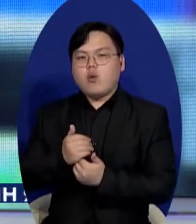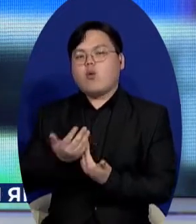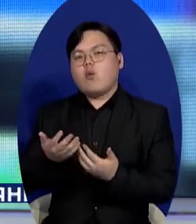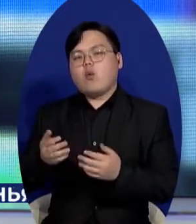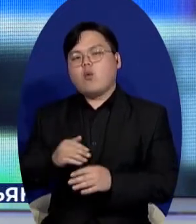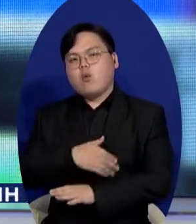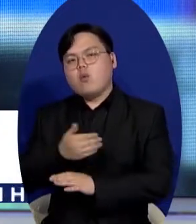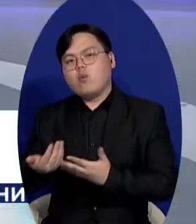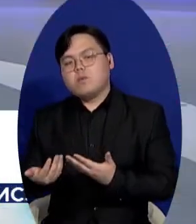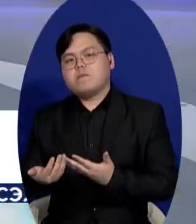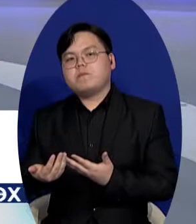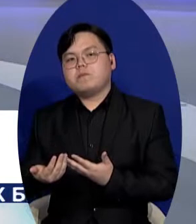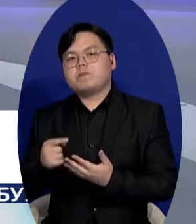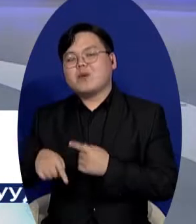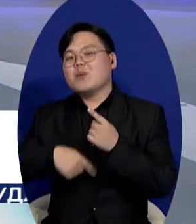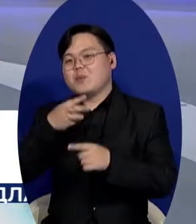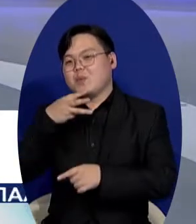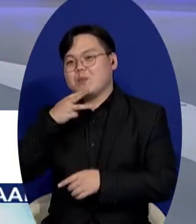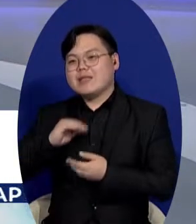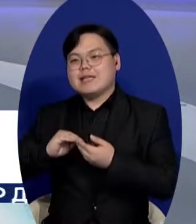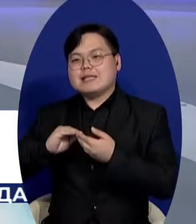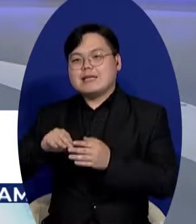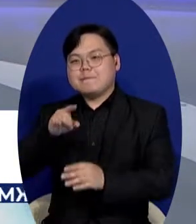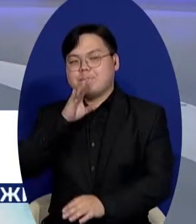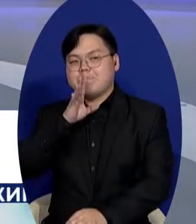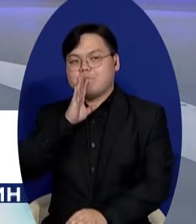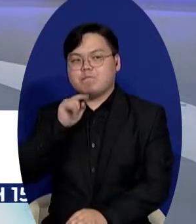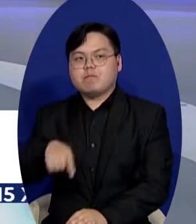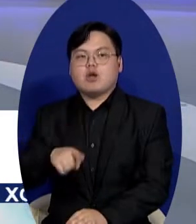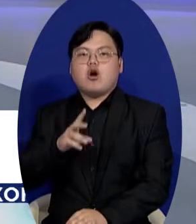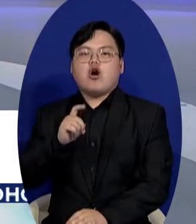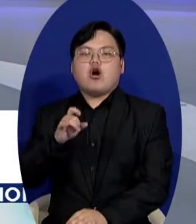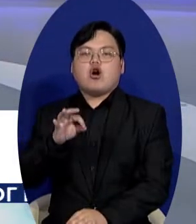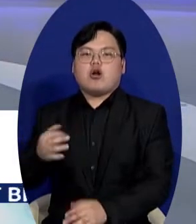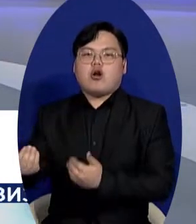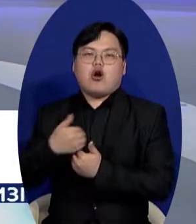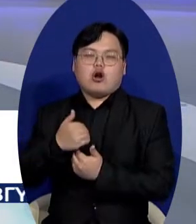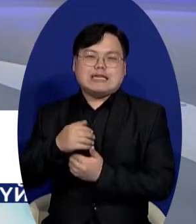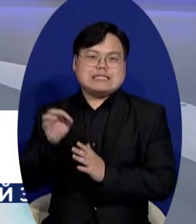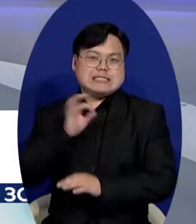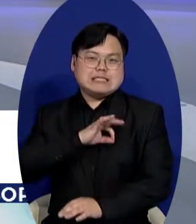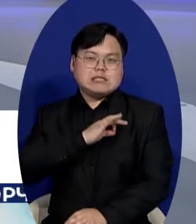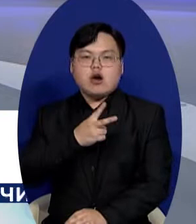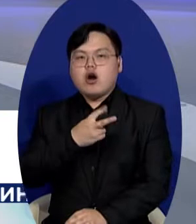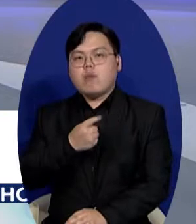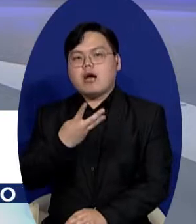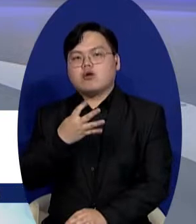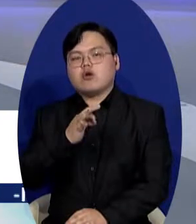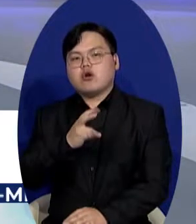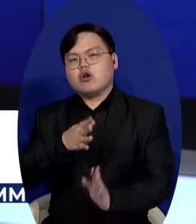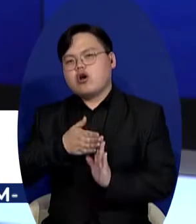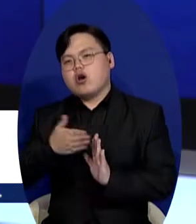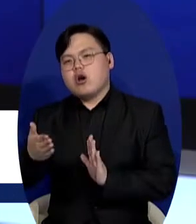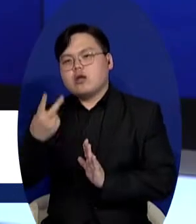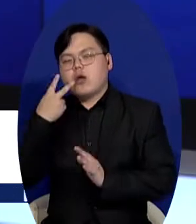сэдвүүдээр хэлэлцсэн. Тэгвэл энэ тухай мэдээлэл үргэлжлүүлэн хүрэхээр Чимэл Ам студид ажиллаж байна. Хөрөнгө оруулалтын тухайд аваад үзэхээр 2014 оноос хойш дандаа буурсан